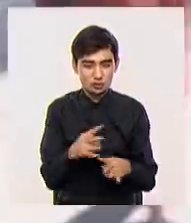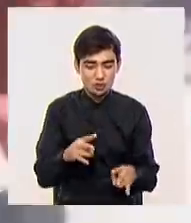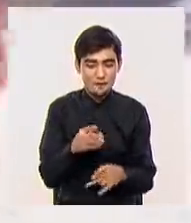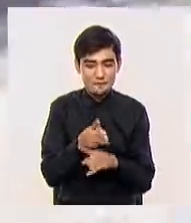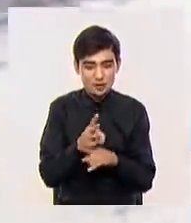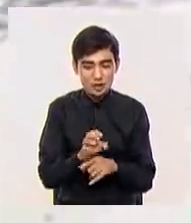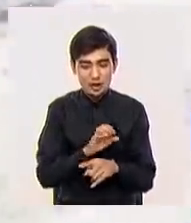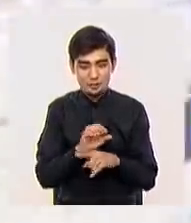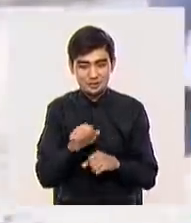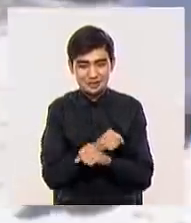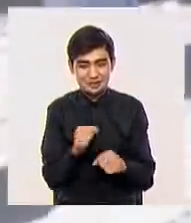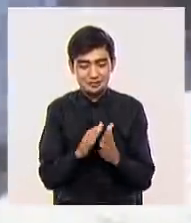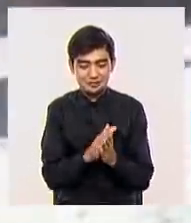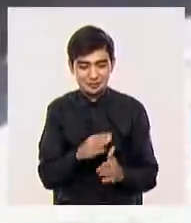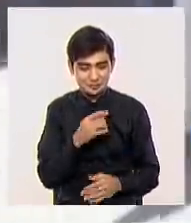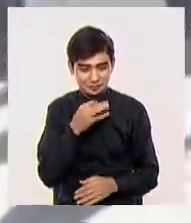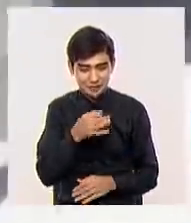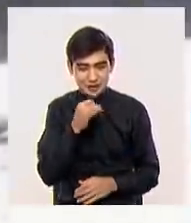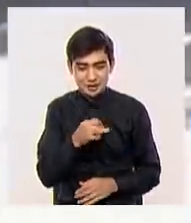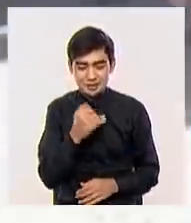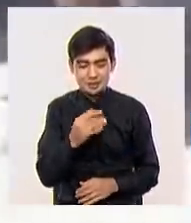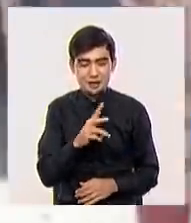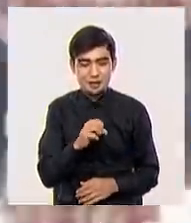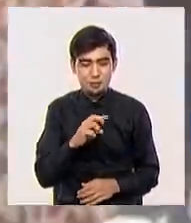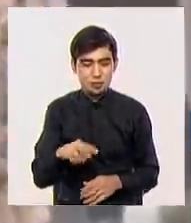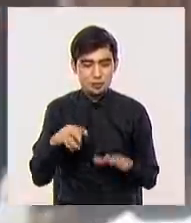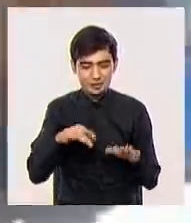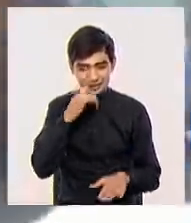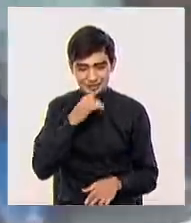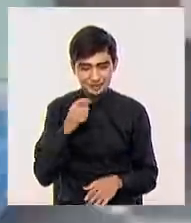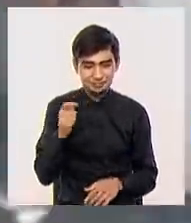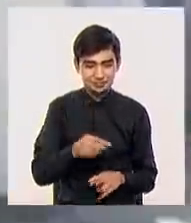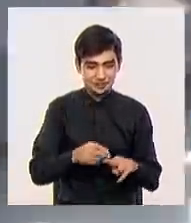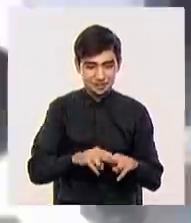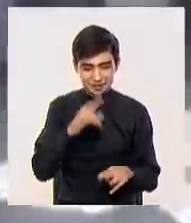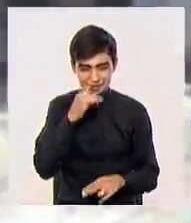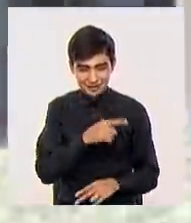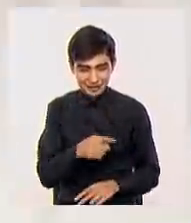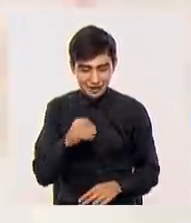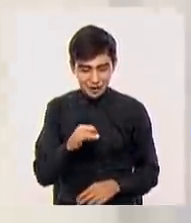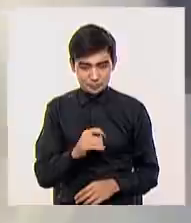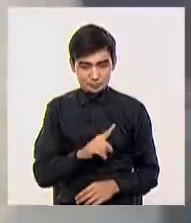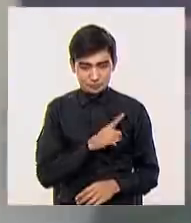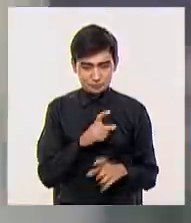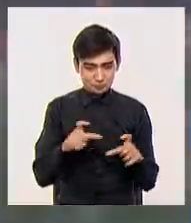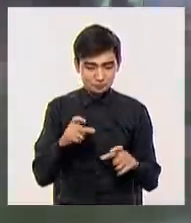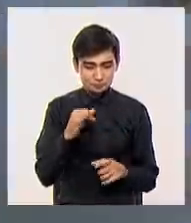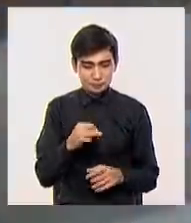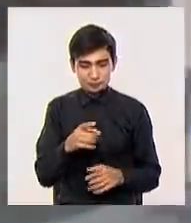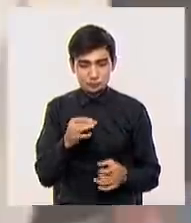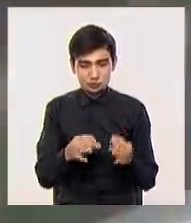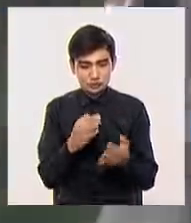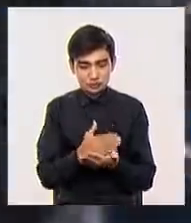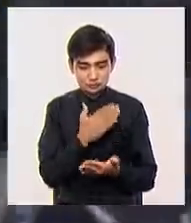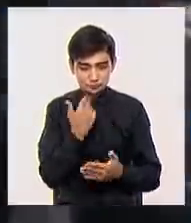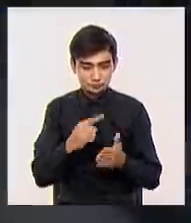видео жібермеуді өтінгенін айтты. Оның сөзінше, Кабулдағы Қазақстан елшілігіне барған этникалық қазақтардан мамандар сотталмағаны туралы